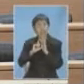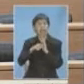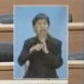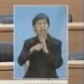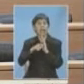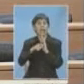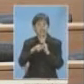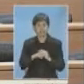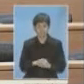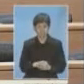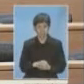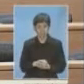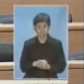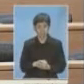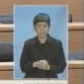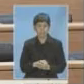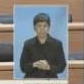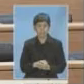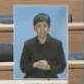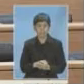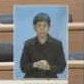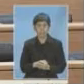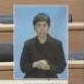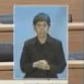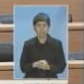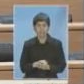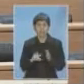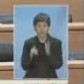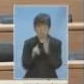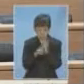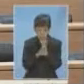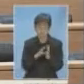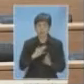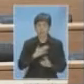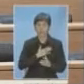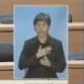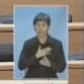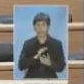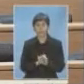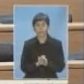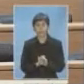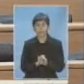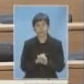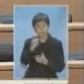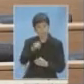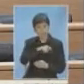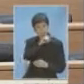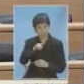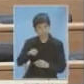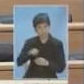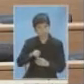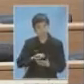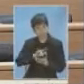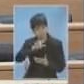ภาท่านประธานครับสุดท้ายผมมาเรื่องของทัวร์อังกฤษของท่านประธานสมศักดิ์นะ